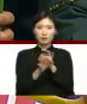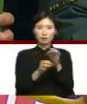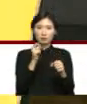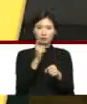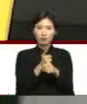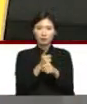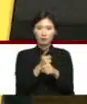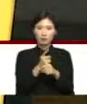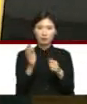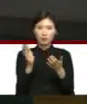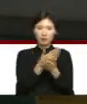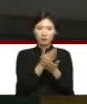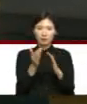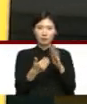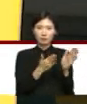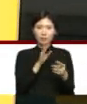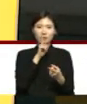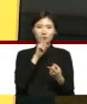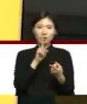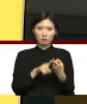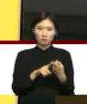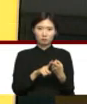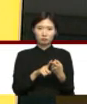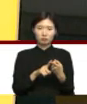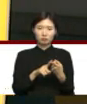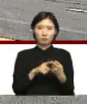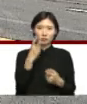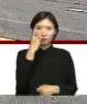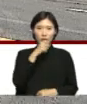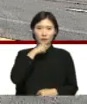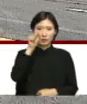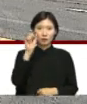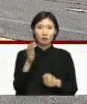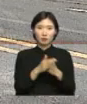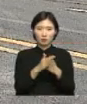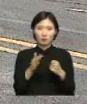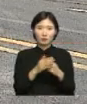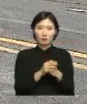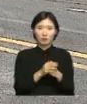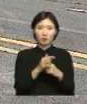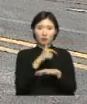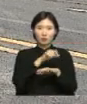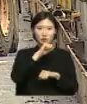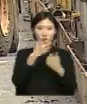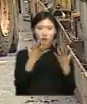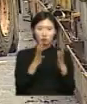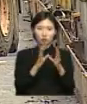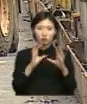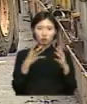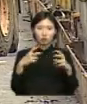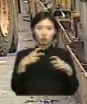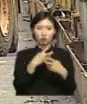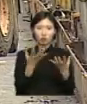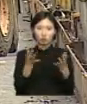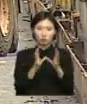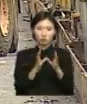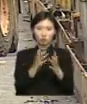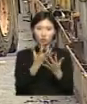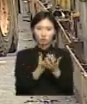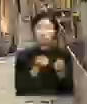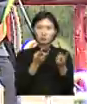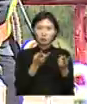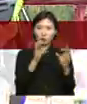가늠하는 예비타당성 조사를 통과 했기 때문입니다 이 15일 기획재정부가 국토교통부에 보낸 자료에 따르면